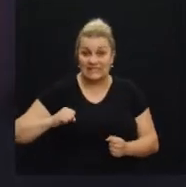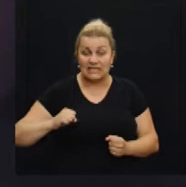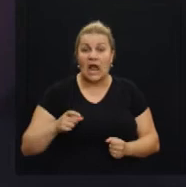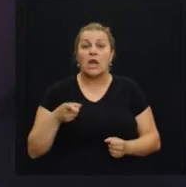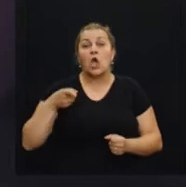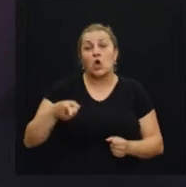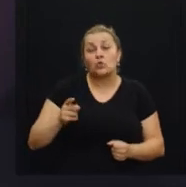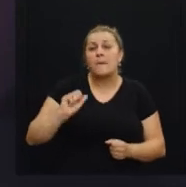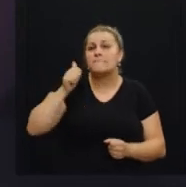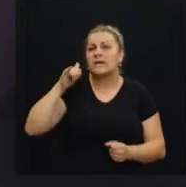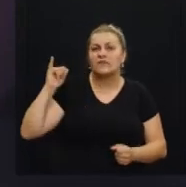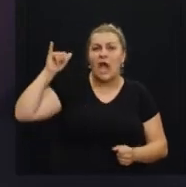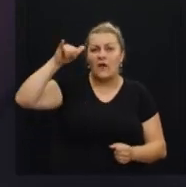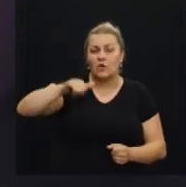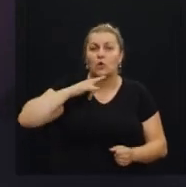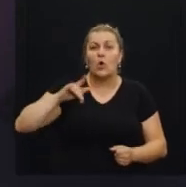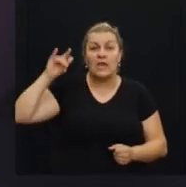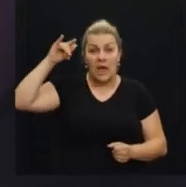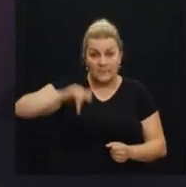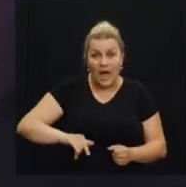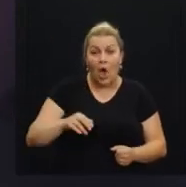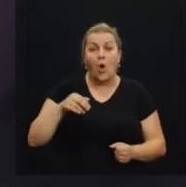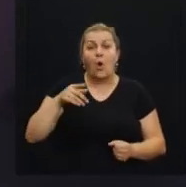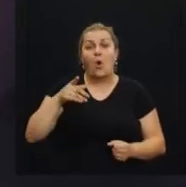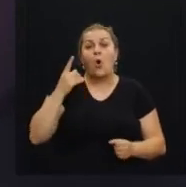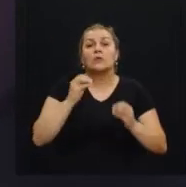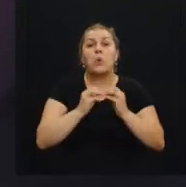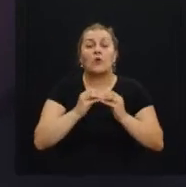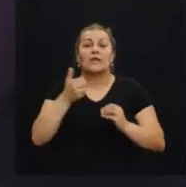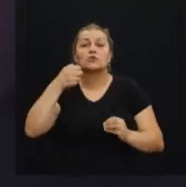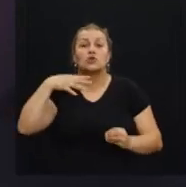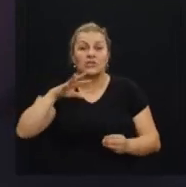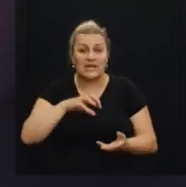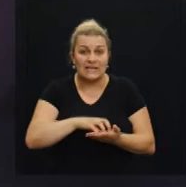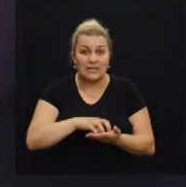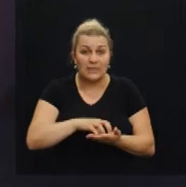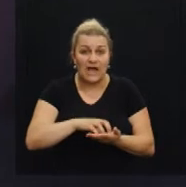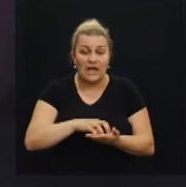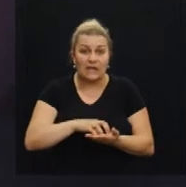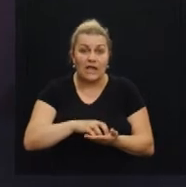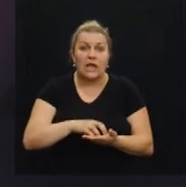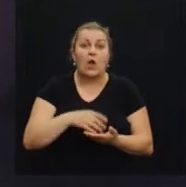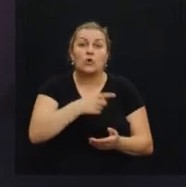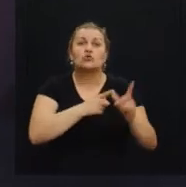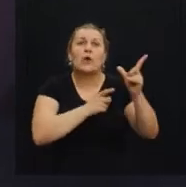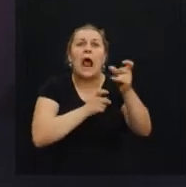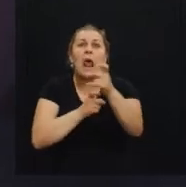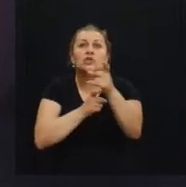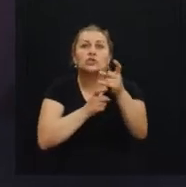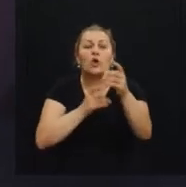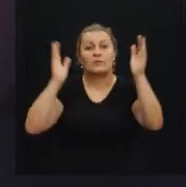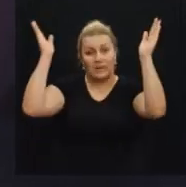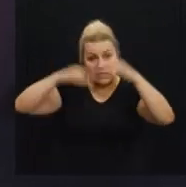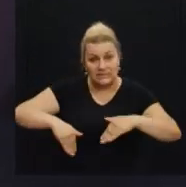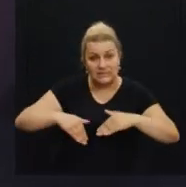je prvi avion koji je pa je od bojovnika 114. brigade koji su ga Kalašnjikovim sorili. Tako je